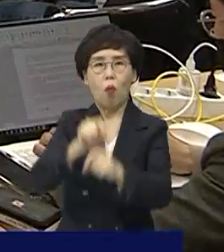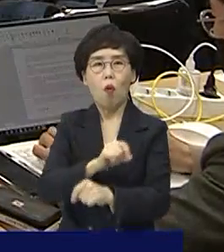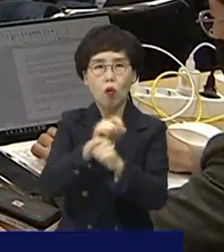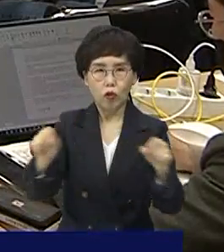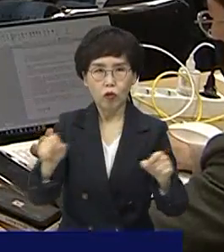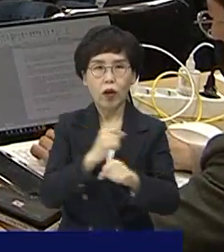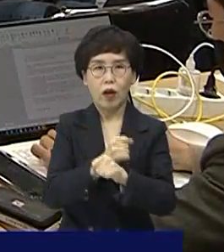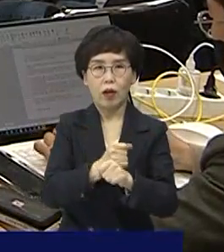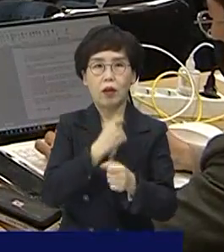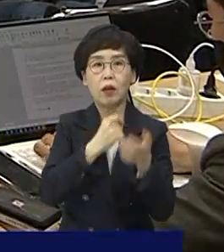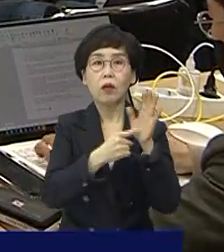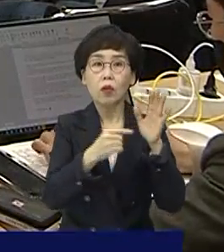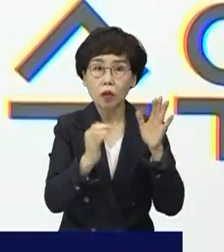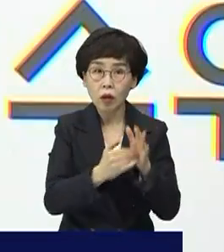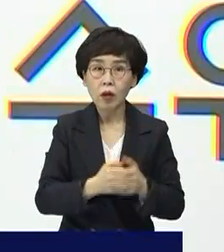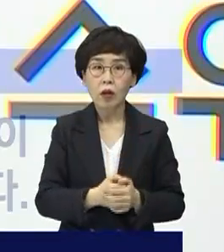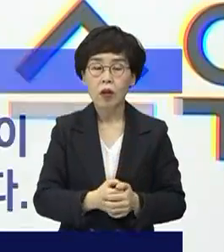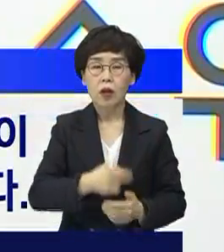추진하겠다고 밝혔습니다.